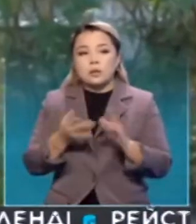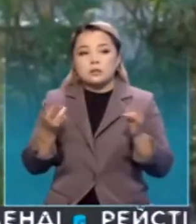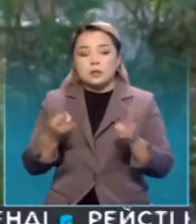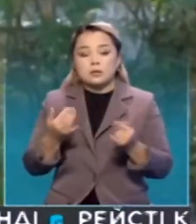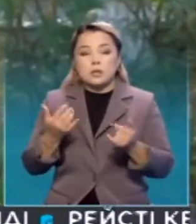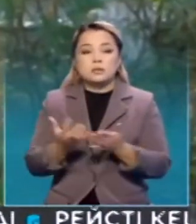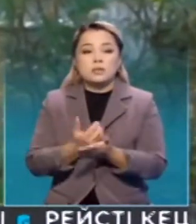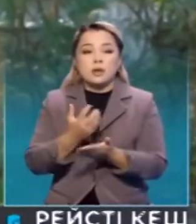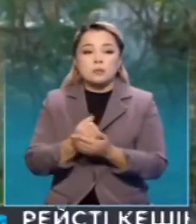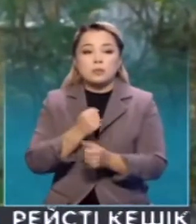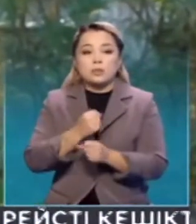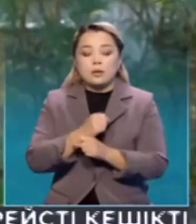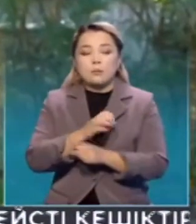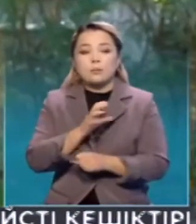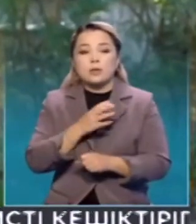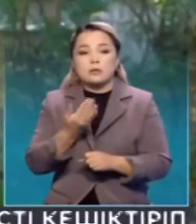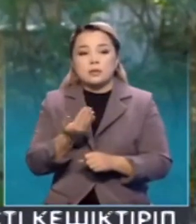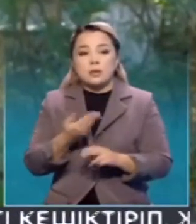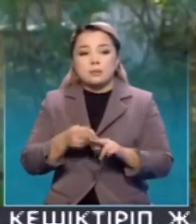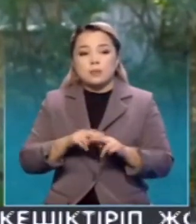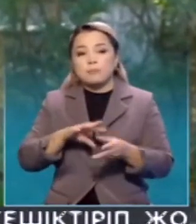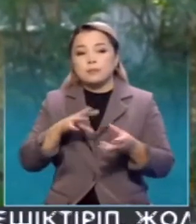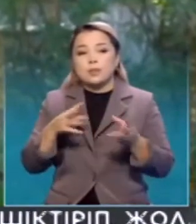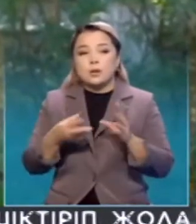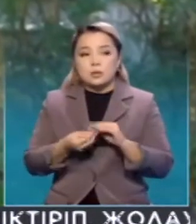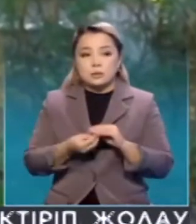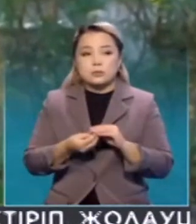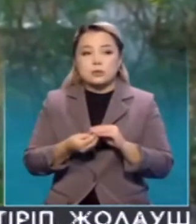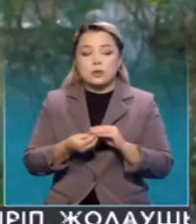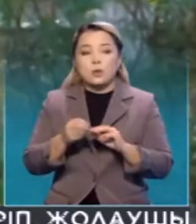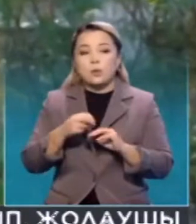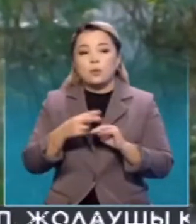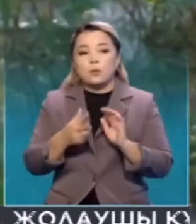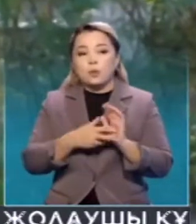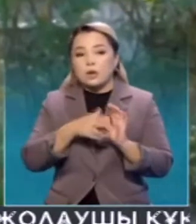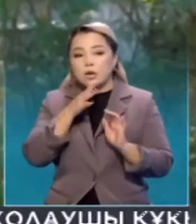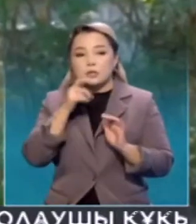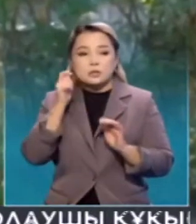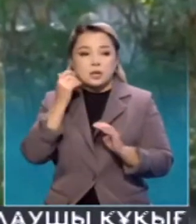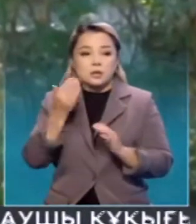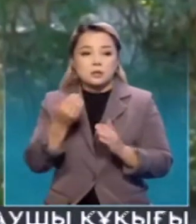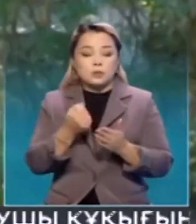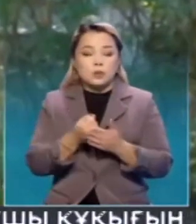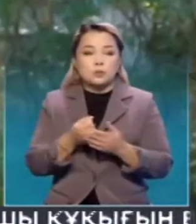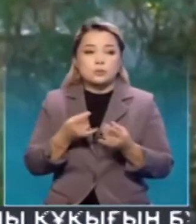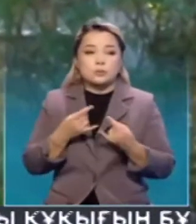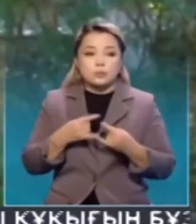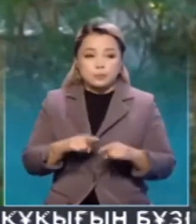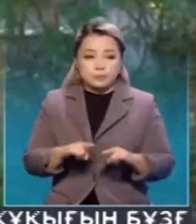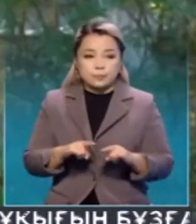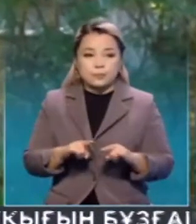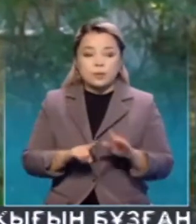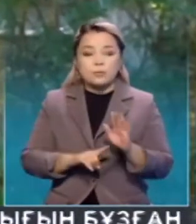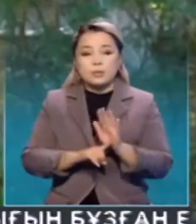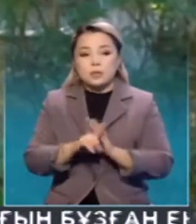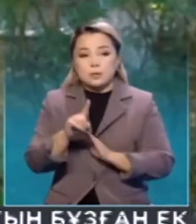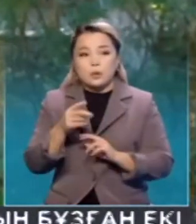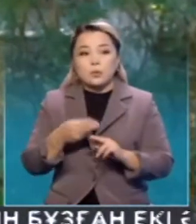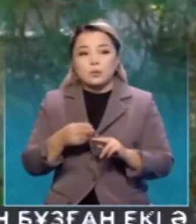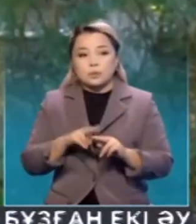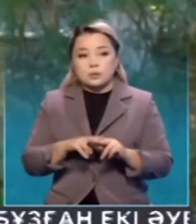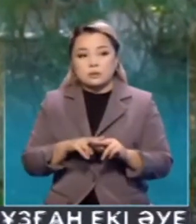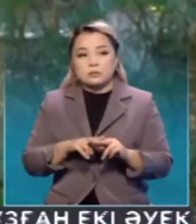Табылған байлықтардың белгілі бір мөлшері 18 жасқа дейінгі туылғаннан бастап, мысалы,